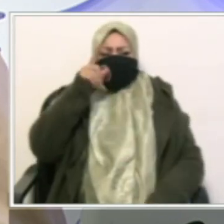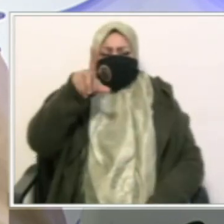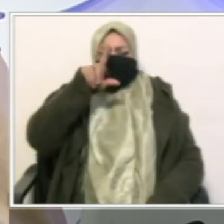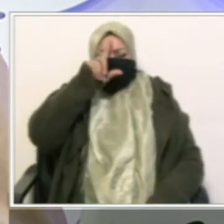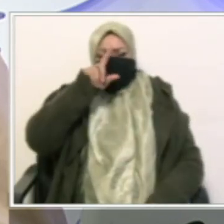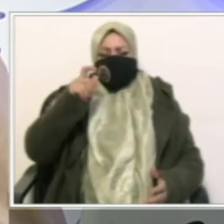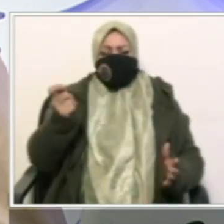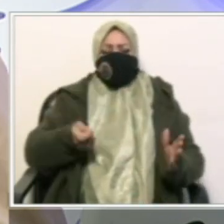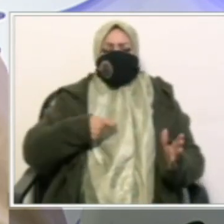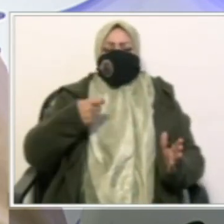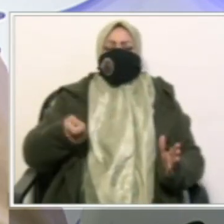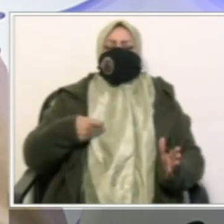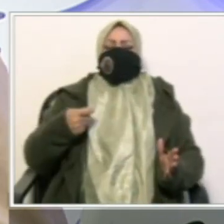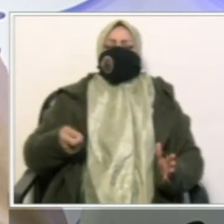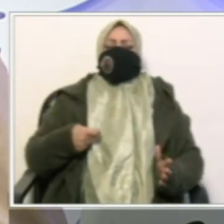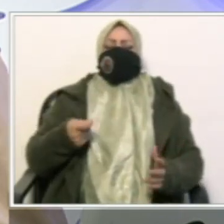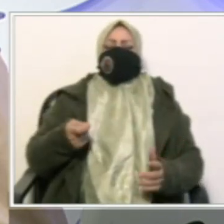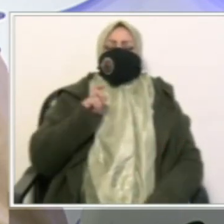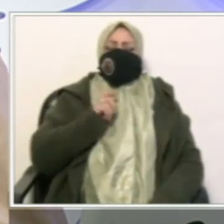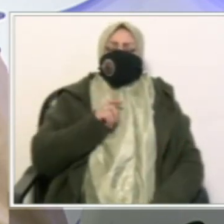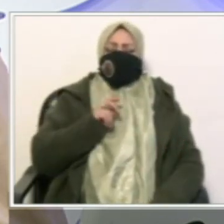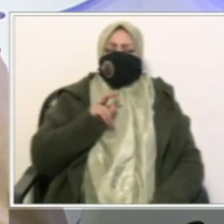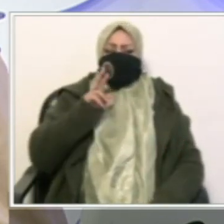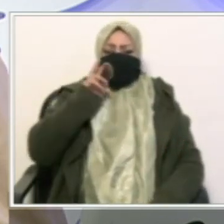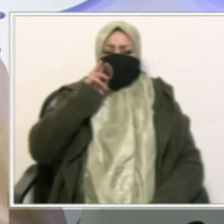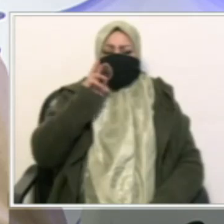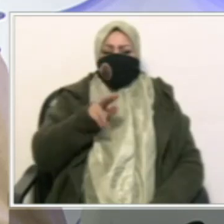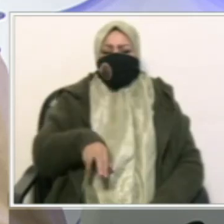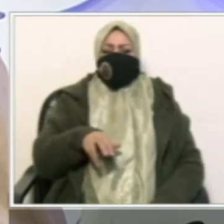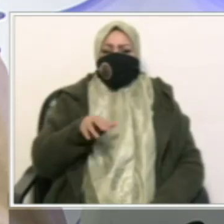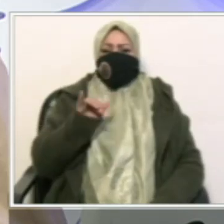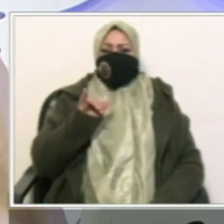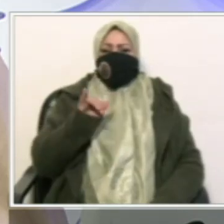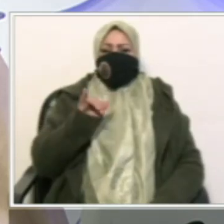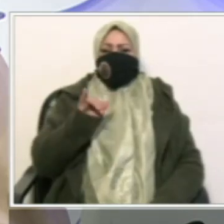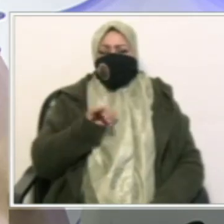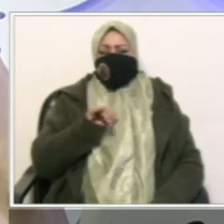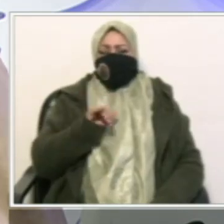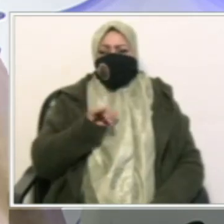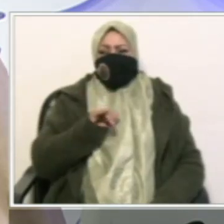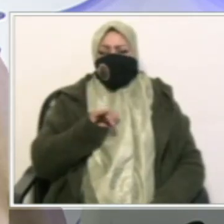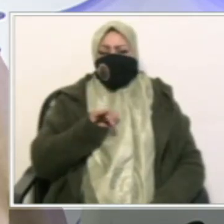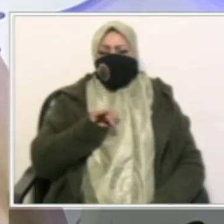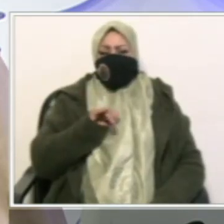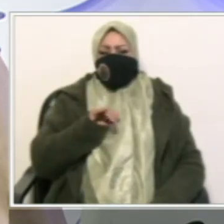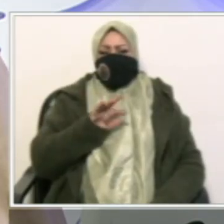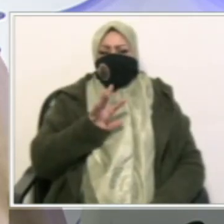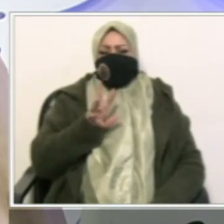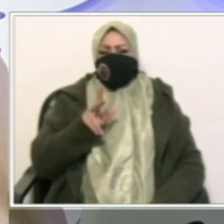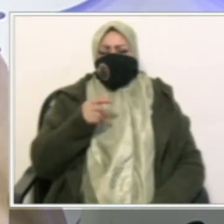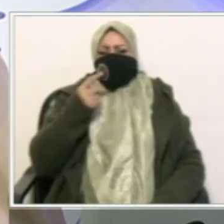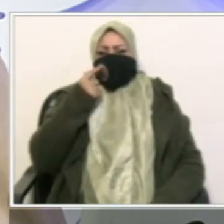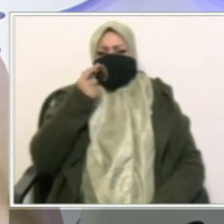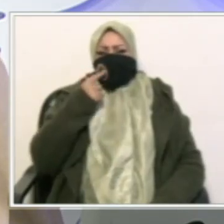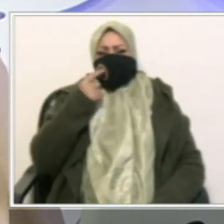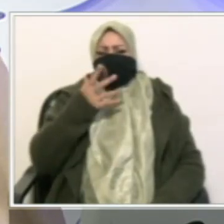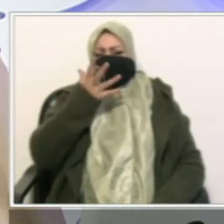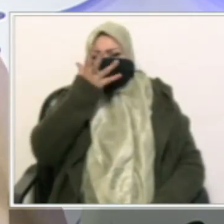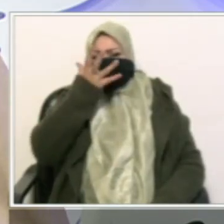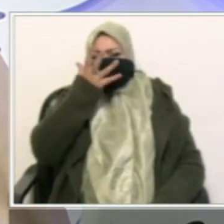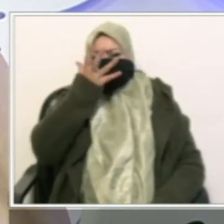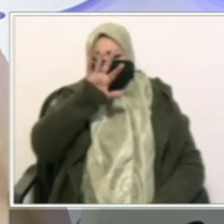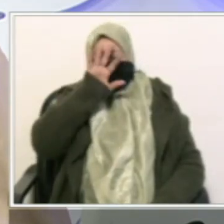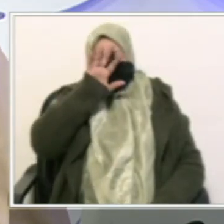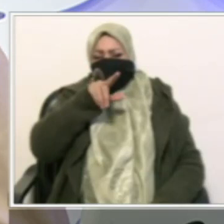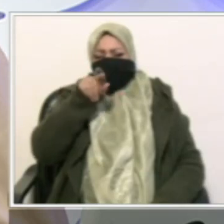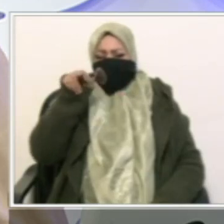من كان مخلصا ومن كان خاذلا ومن كان منافقا، فكل ذلك يسجله الله عز